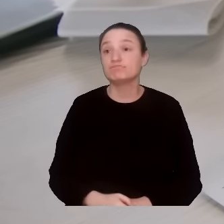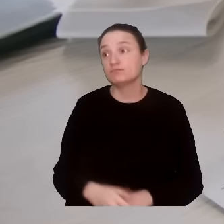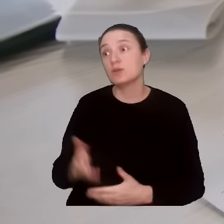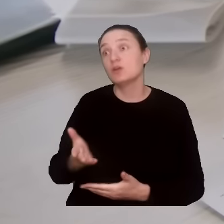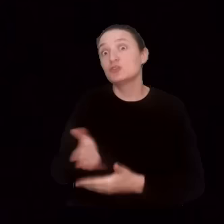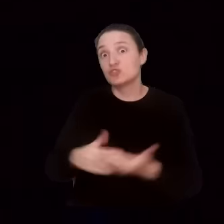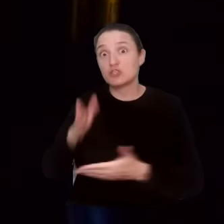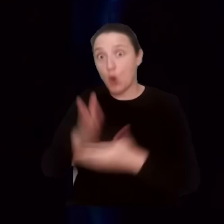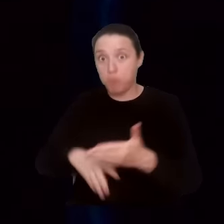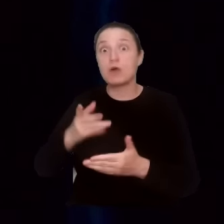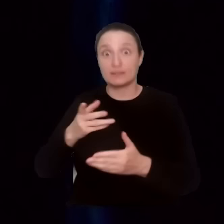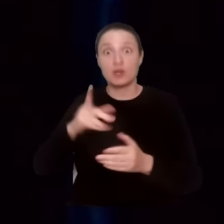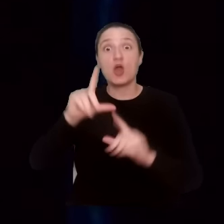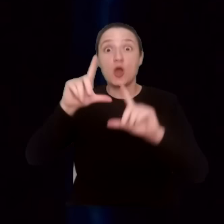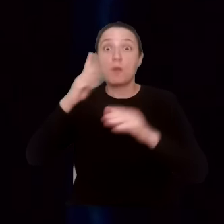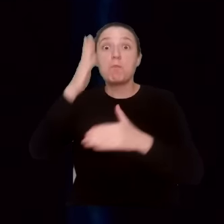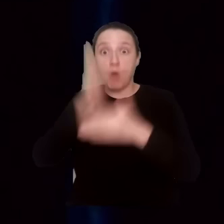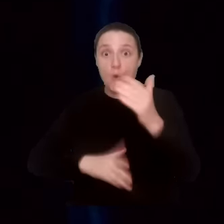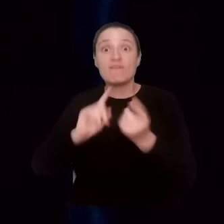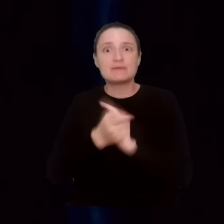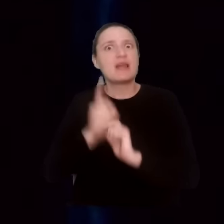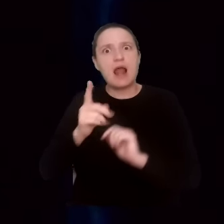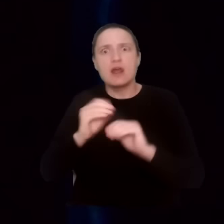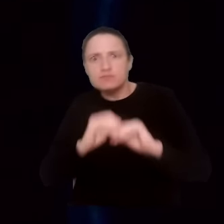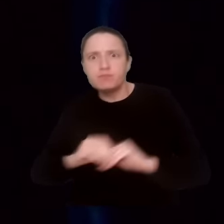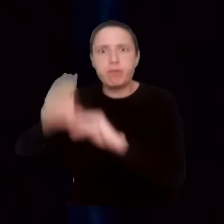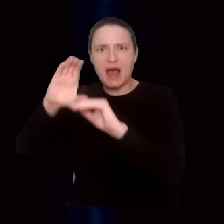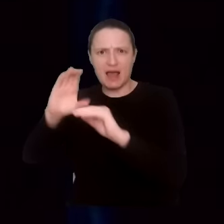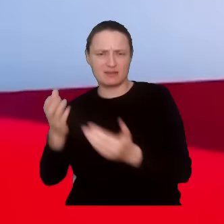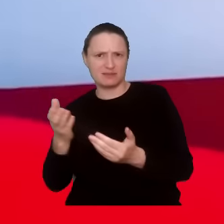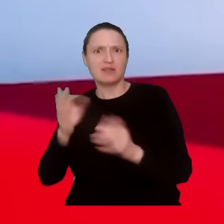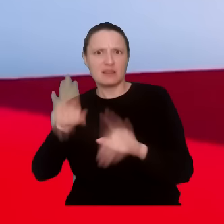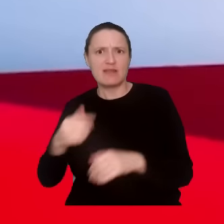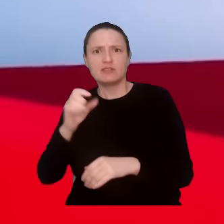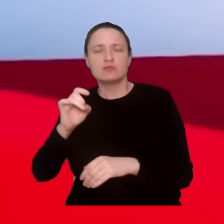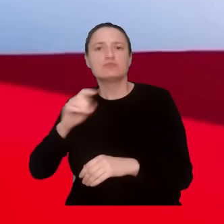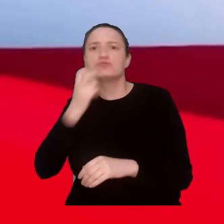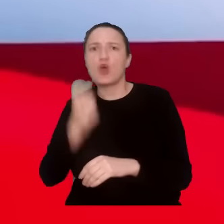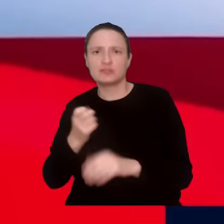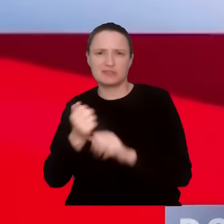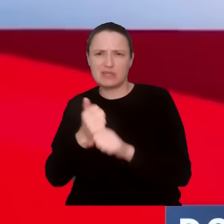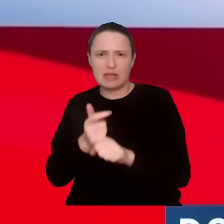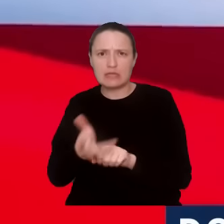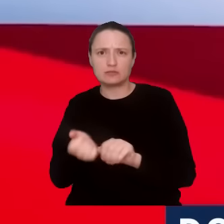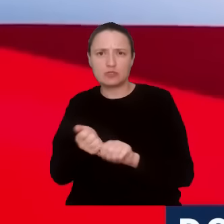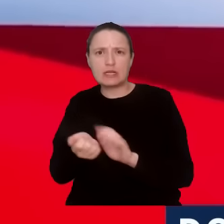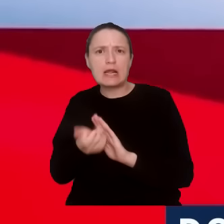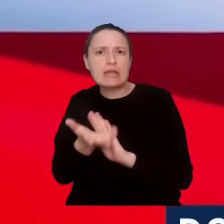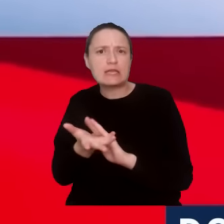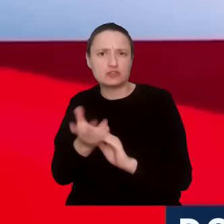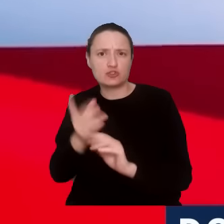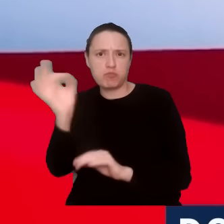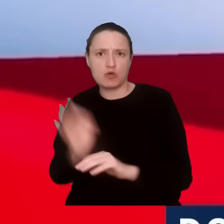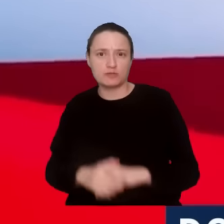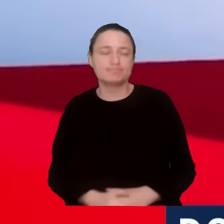połowę, ale nie w dół, a w górę. Gaz podrożeje o ponad połowę, a prąd o kilkanaście procent. Naprawdę ludzie w